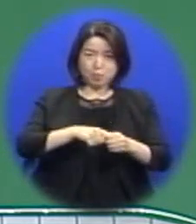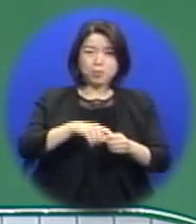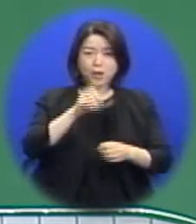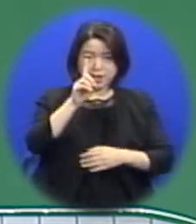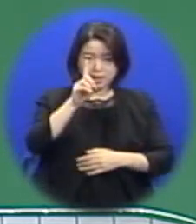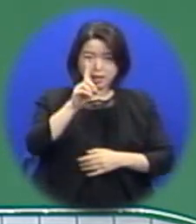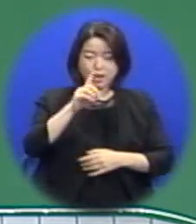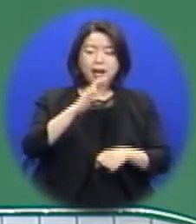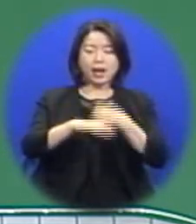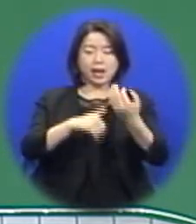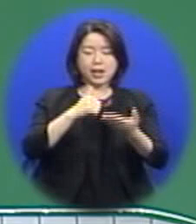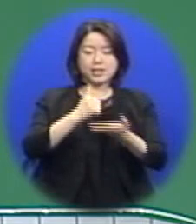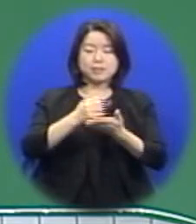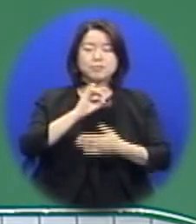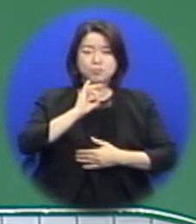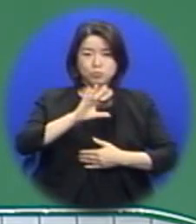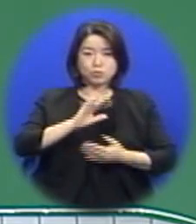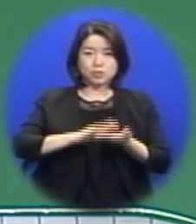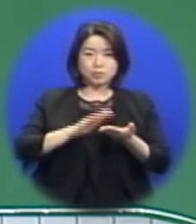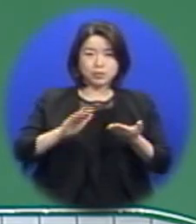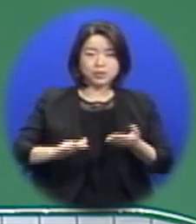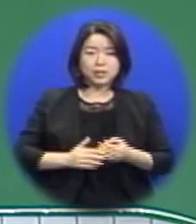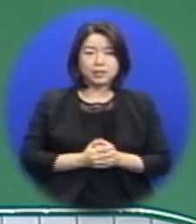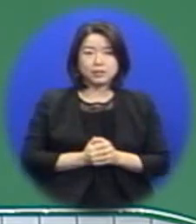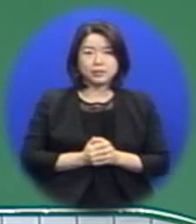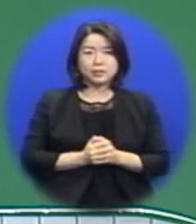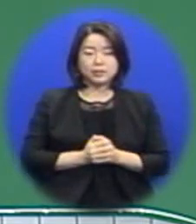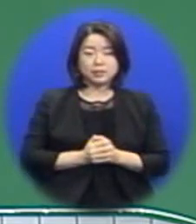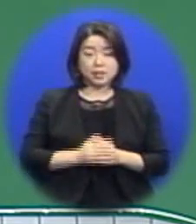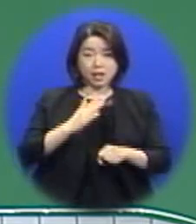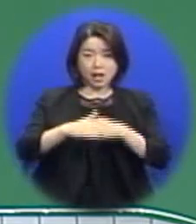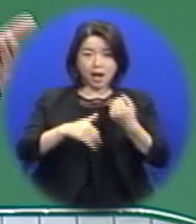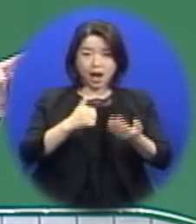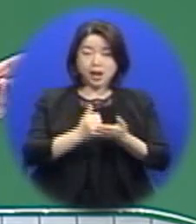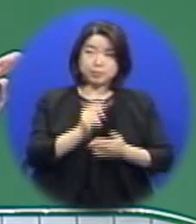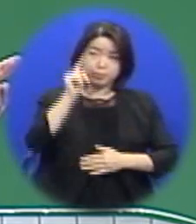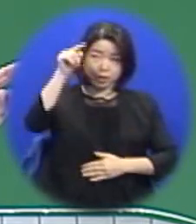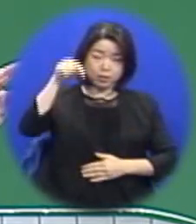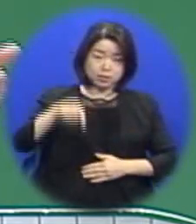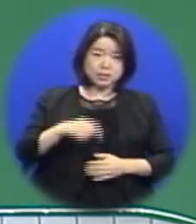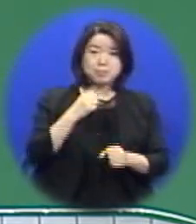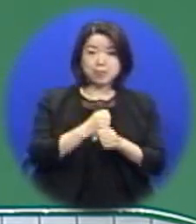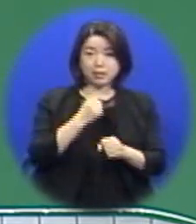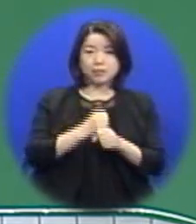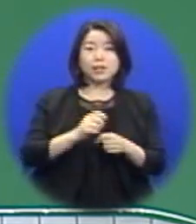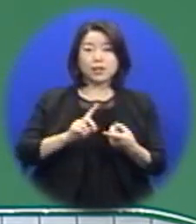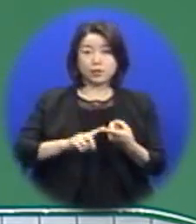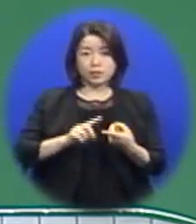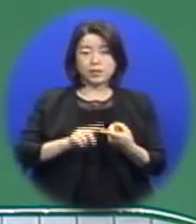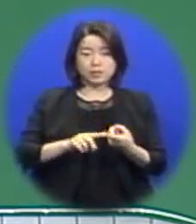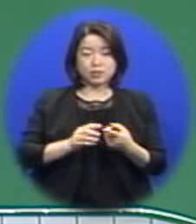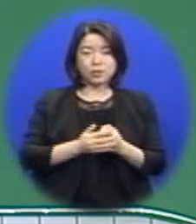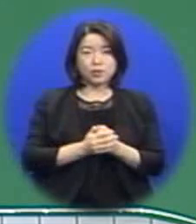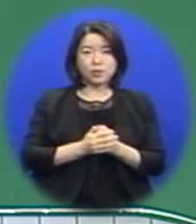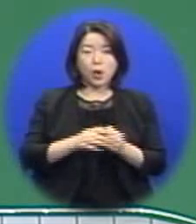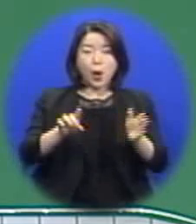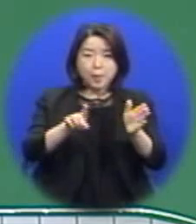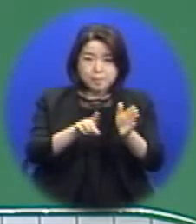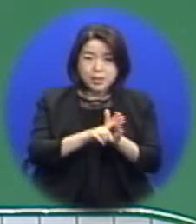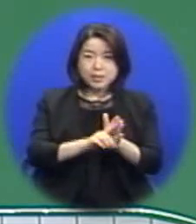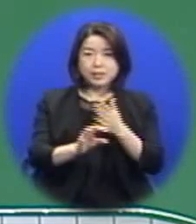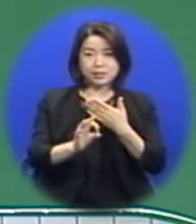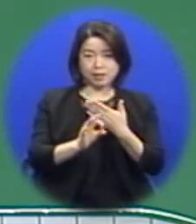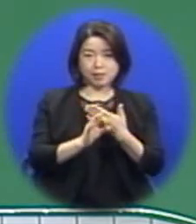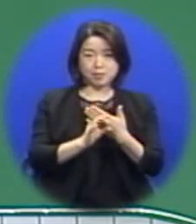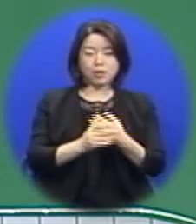하나님 뿐이십니다. 그런데 지금 하나님이 천지를 창조하셨다는 것을 믿는다고